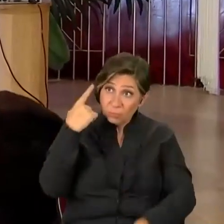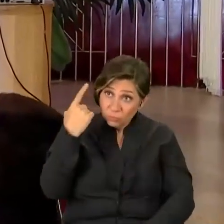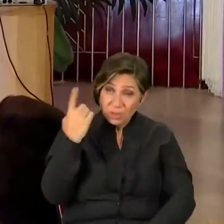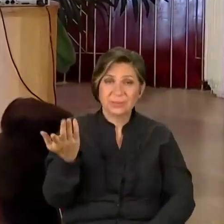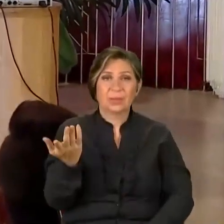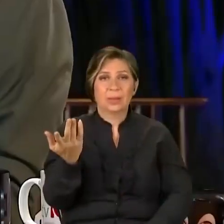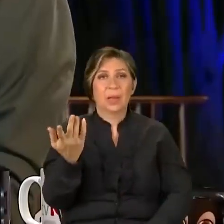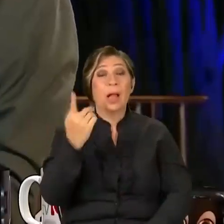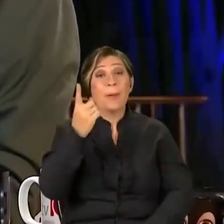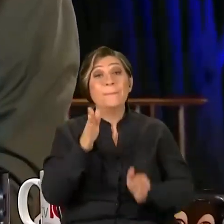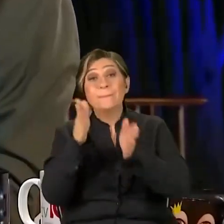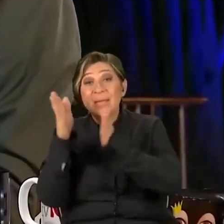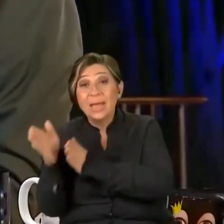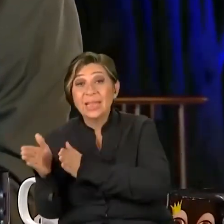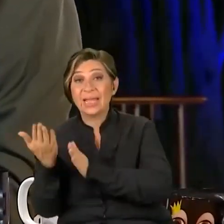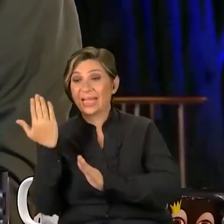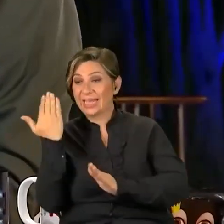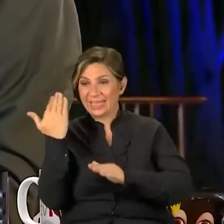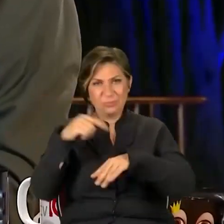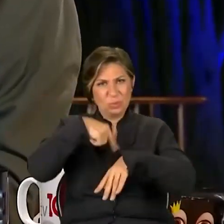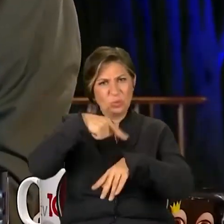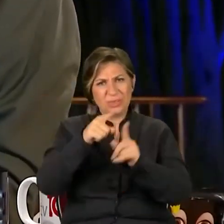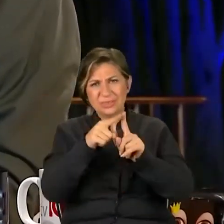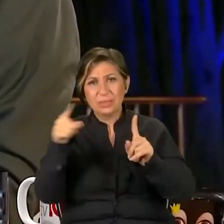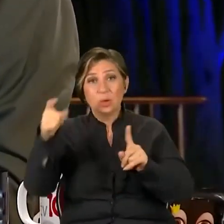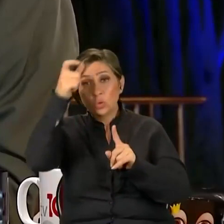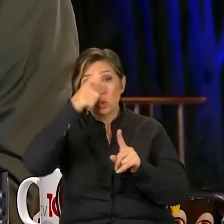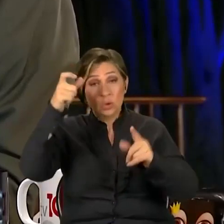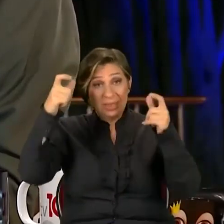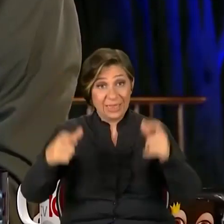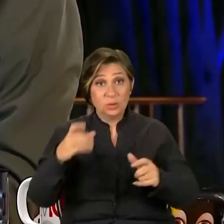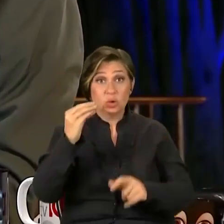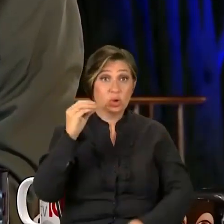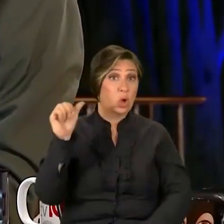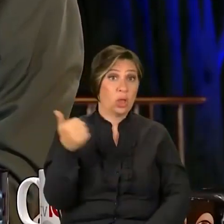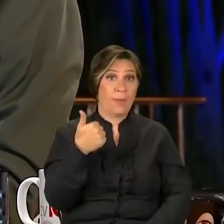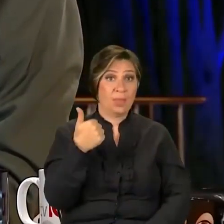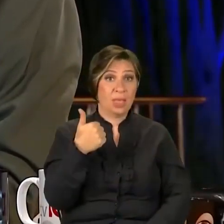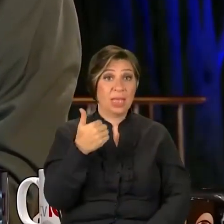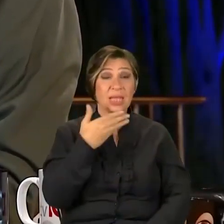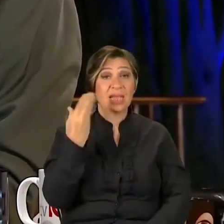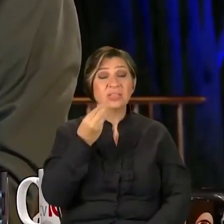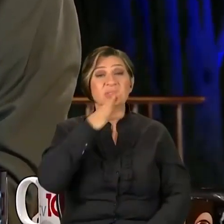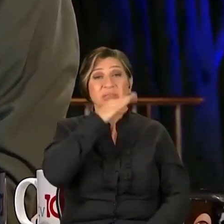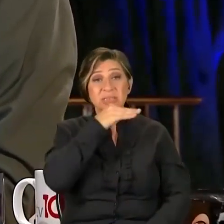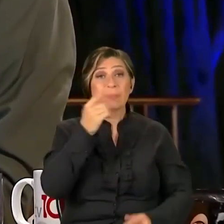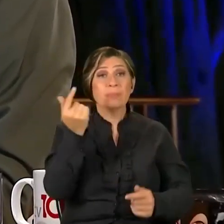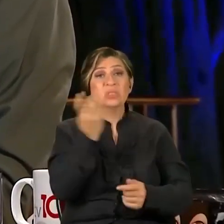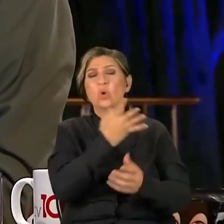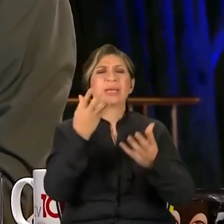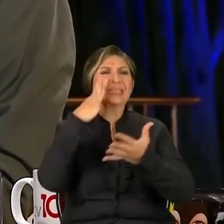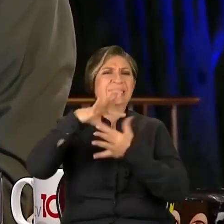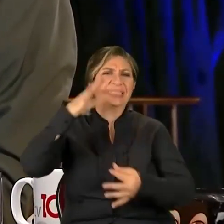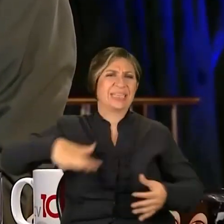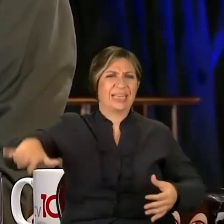bu güzel bir daha ama bir yandan da geçtiğimiz süreç içerisinde Türkiye'nin çok önemli genç yaşlı bir çok